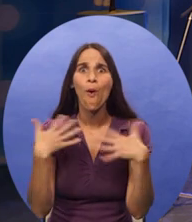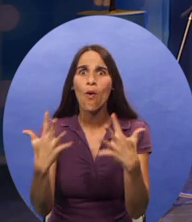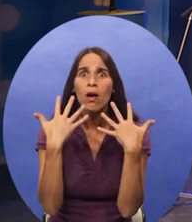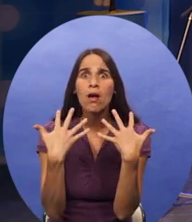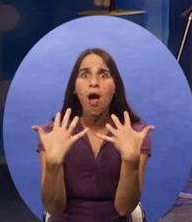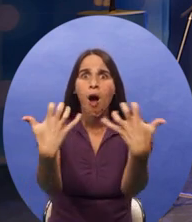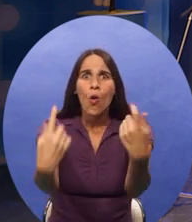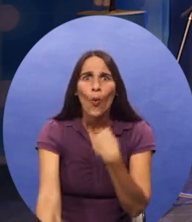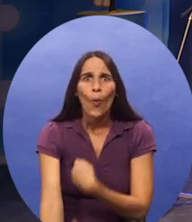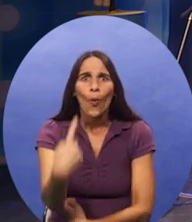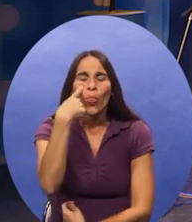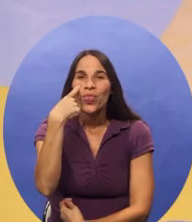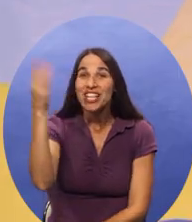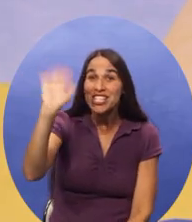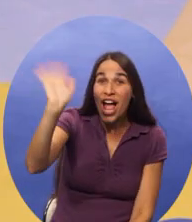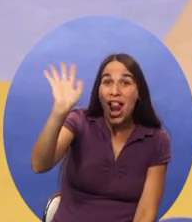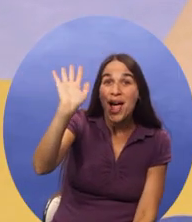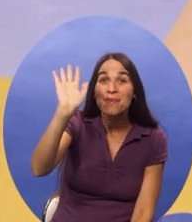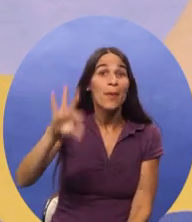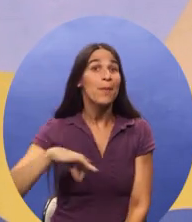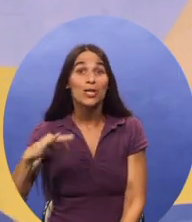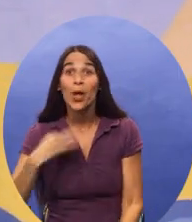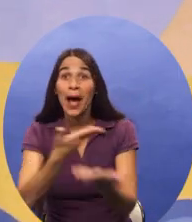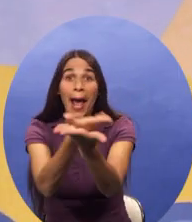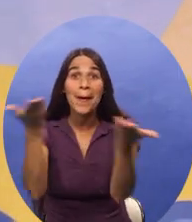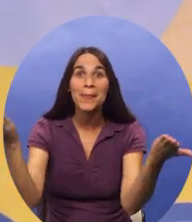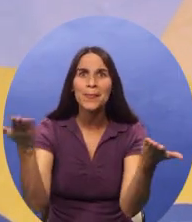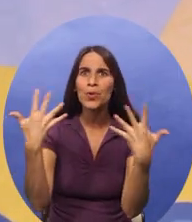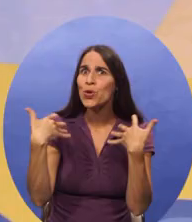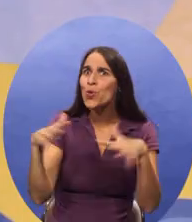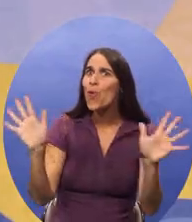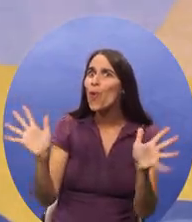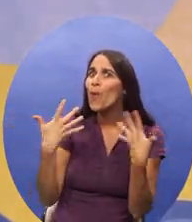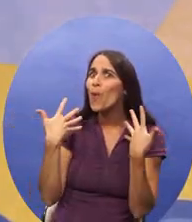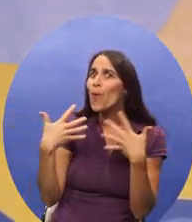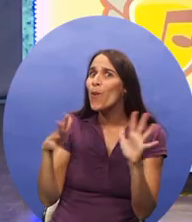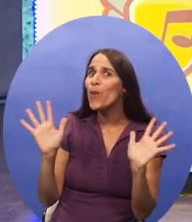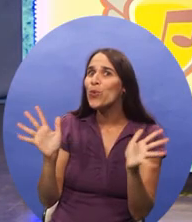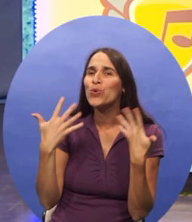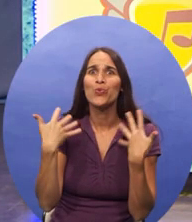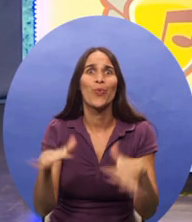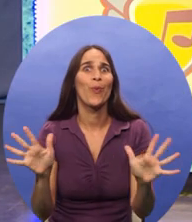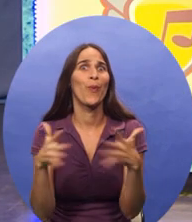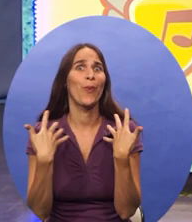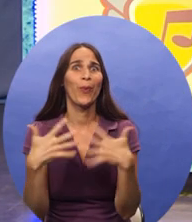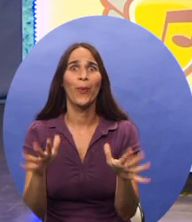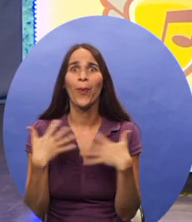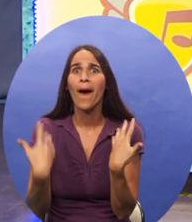וואו, כמה קהל! שלום! מה שלומכם? יו!